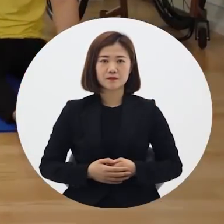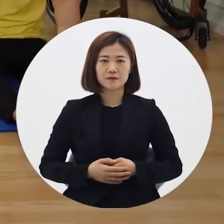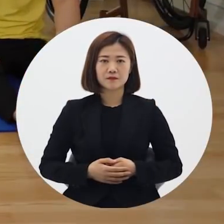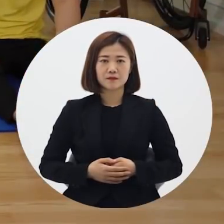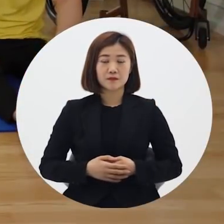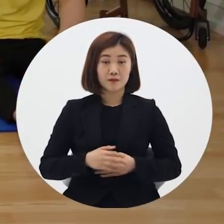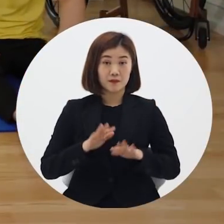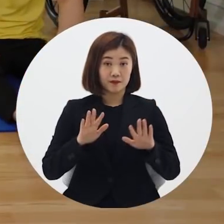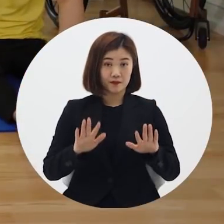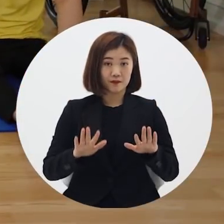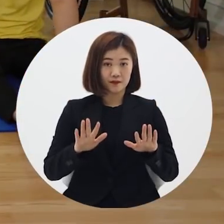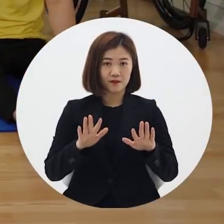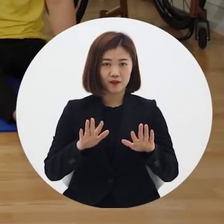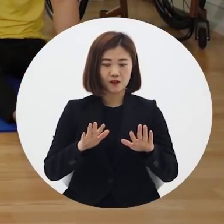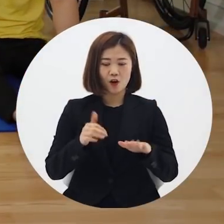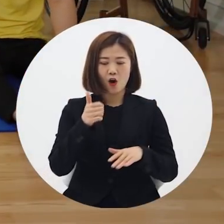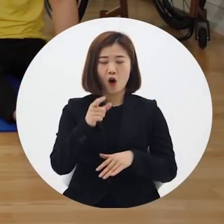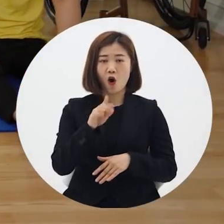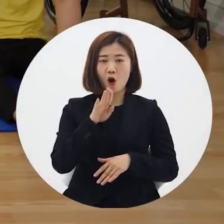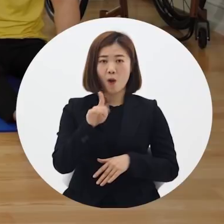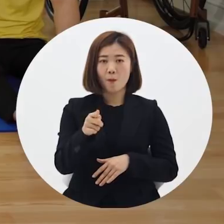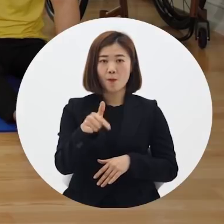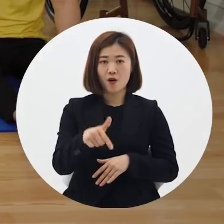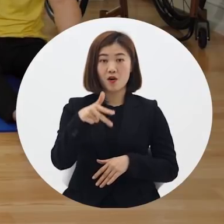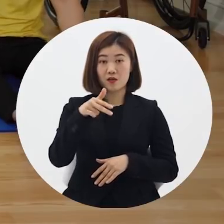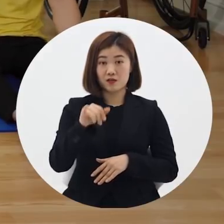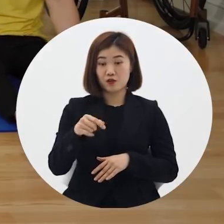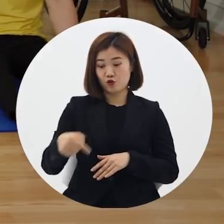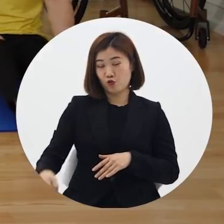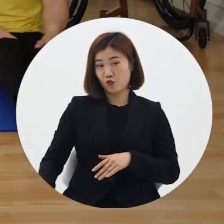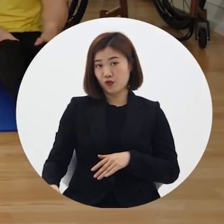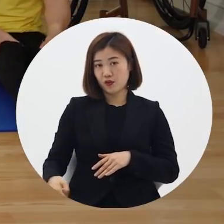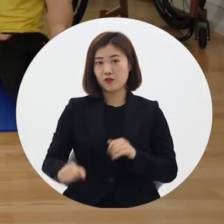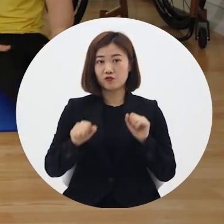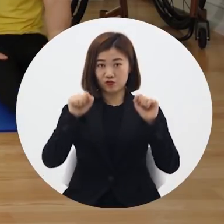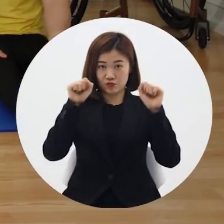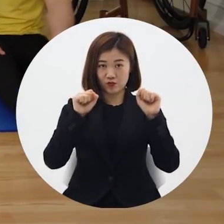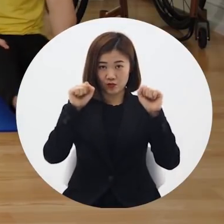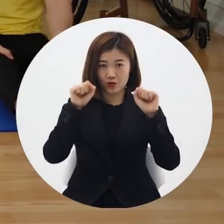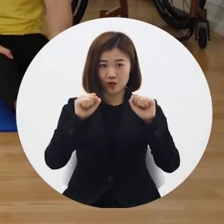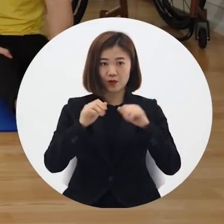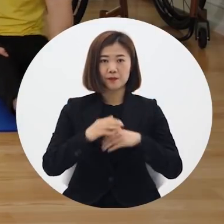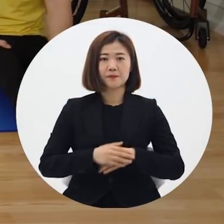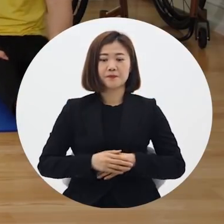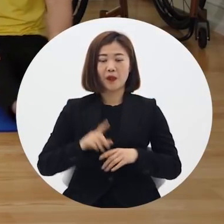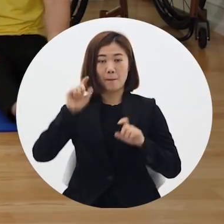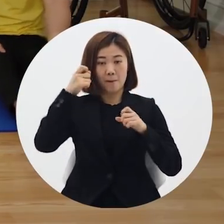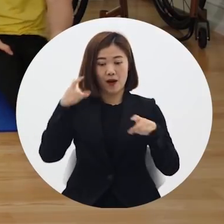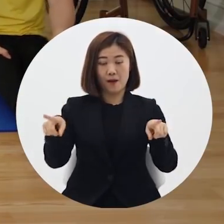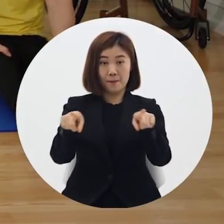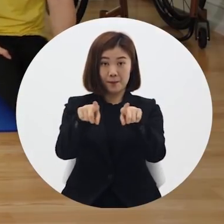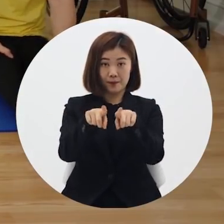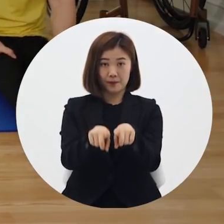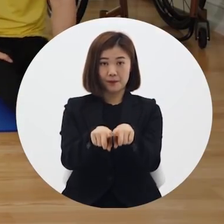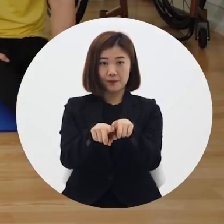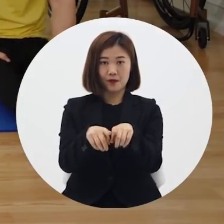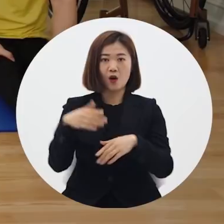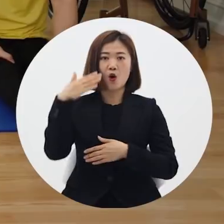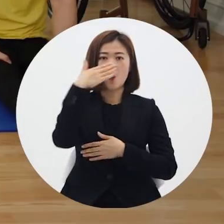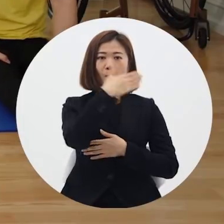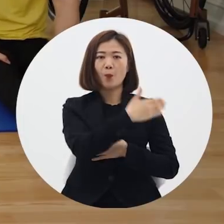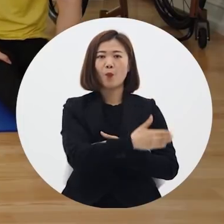다섯. 자, 이번에는 뒤쪽 허벅지 스트레칭을 해보겠습니다. 양 다리를 모으신 상태에서